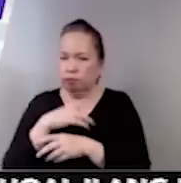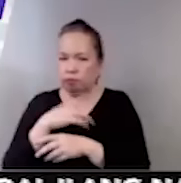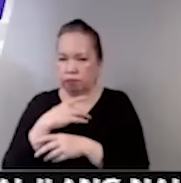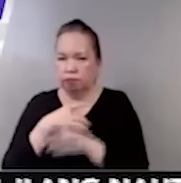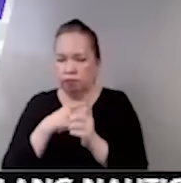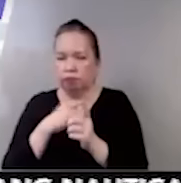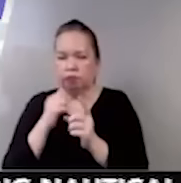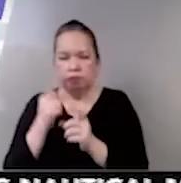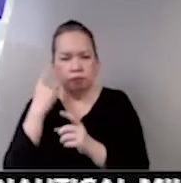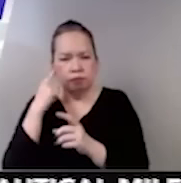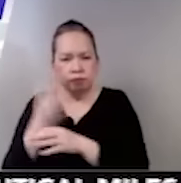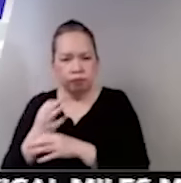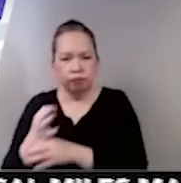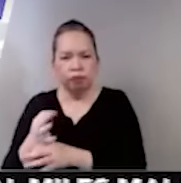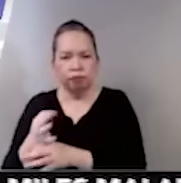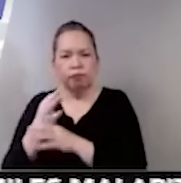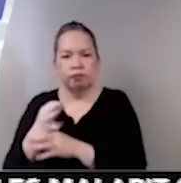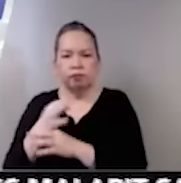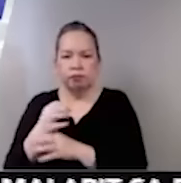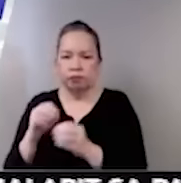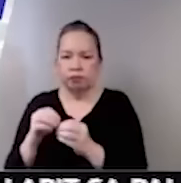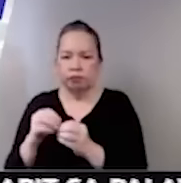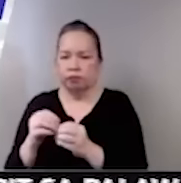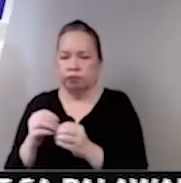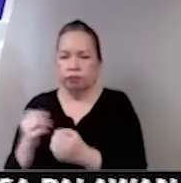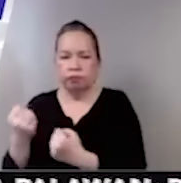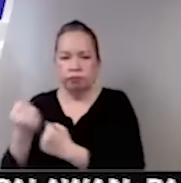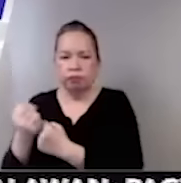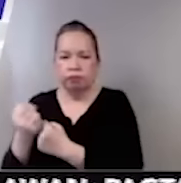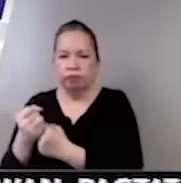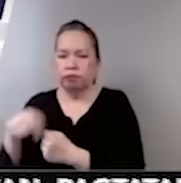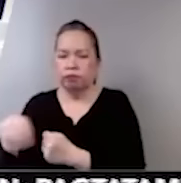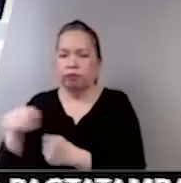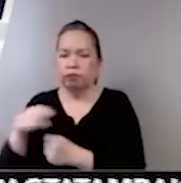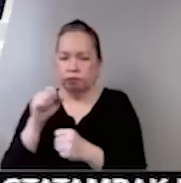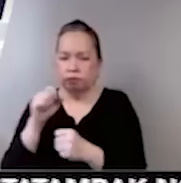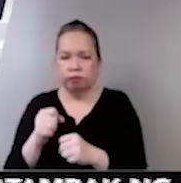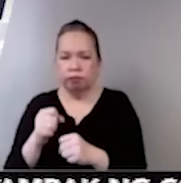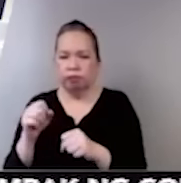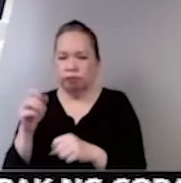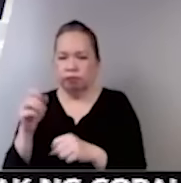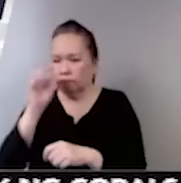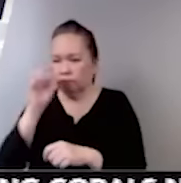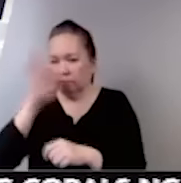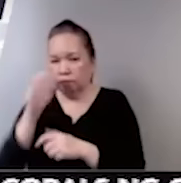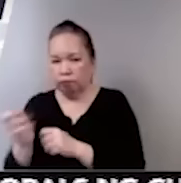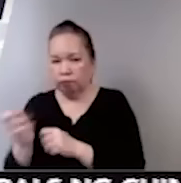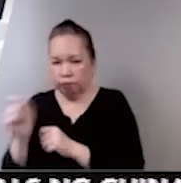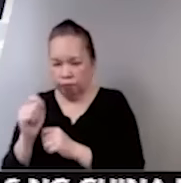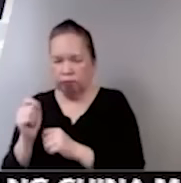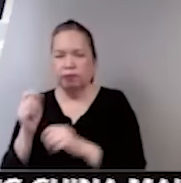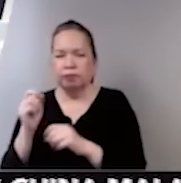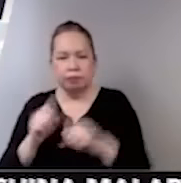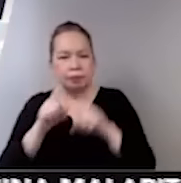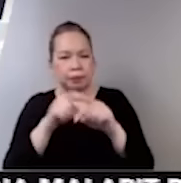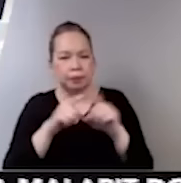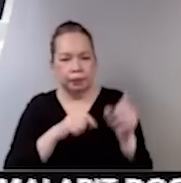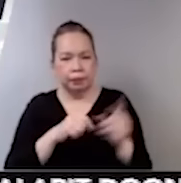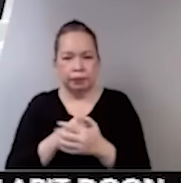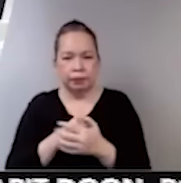rin para may maasahan ang mga mangingisdang Pilipino. There was a drive by the government na from wooden hull,